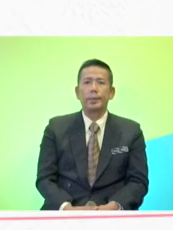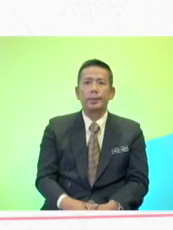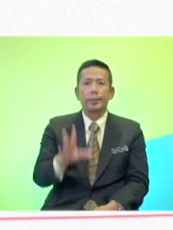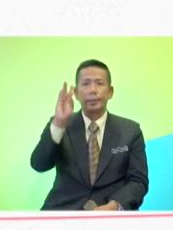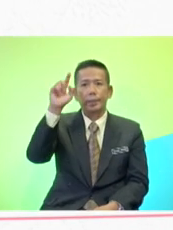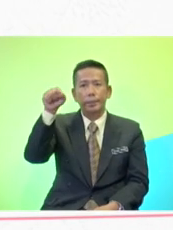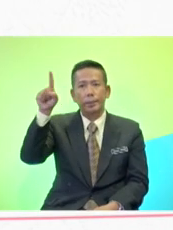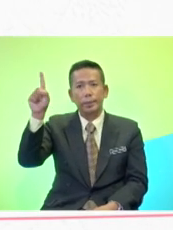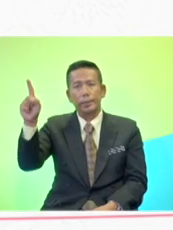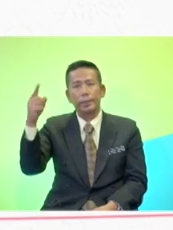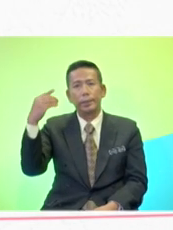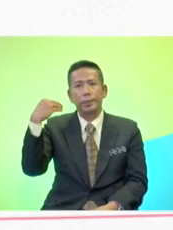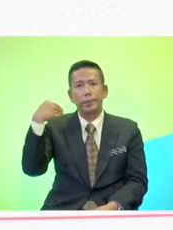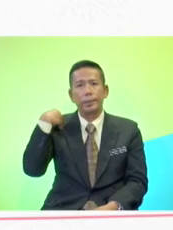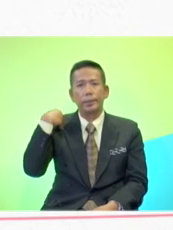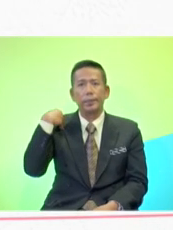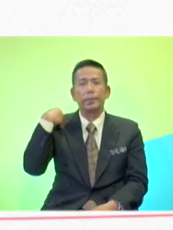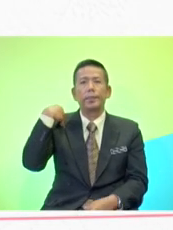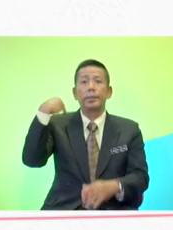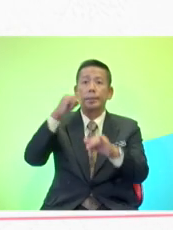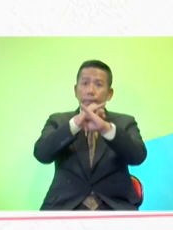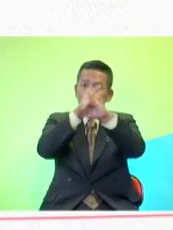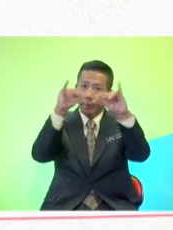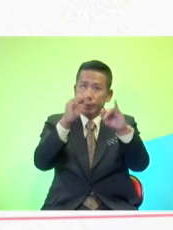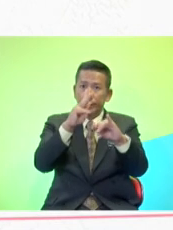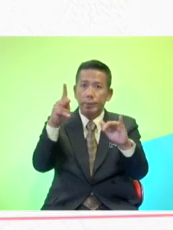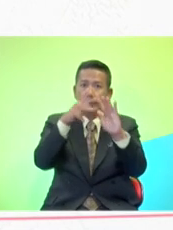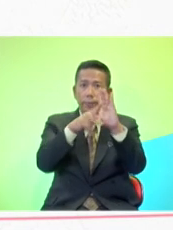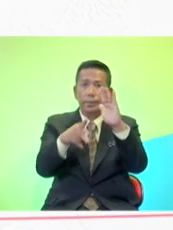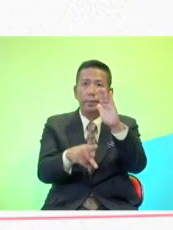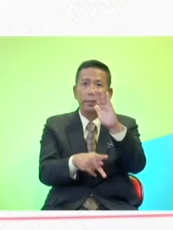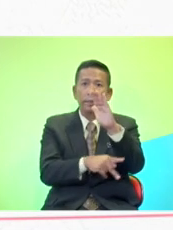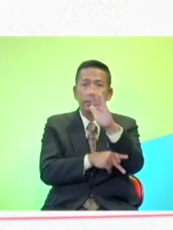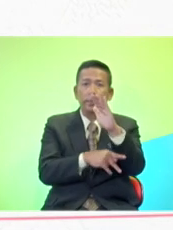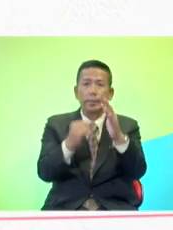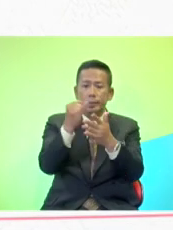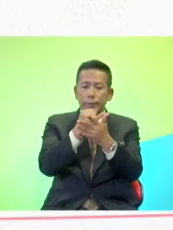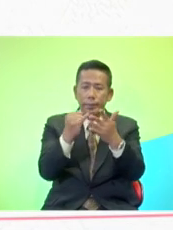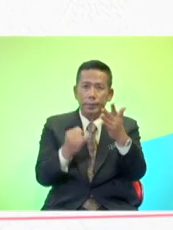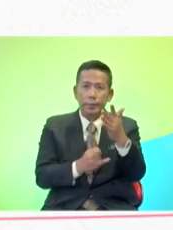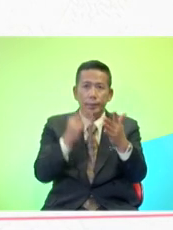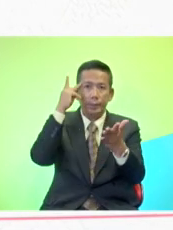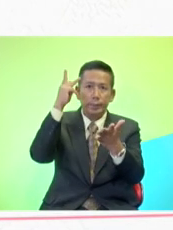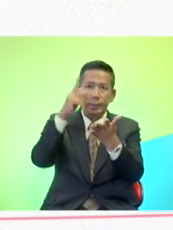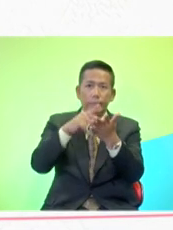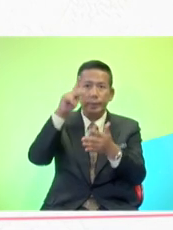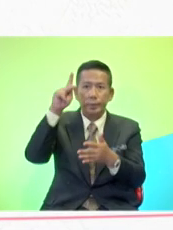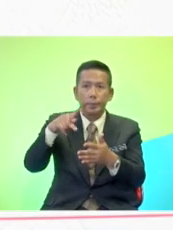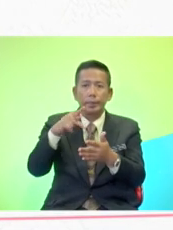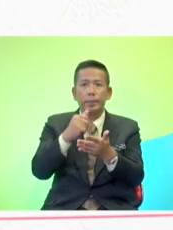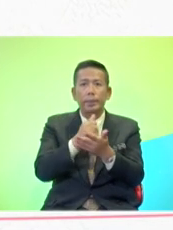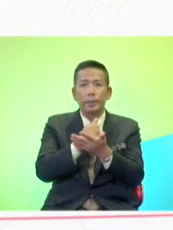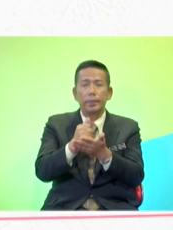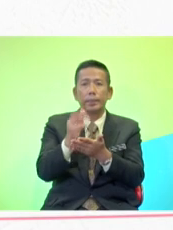akan terkandung yaitu menjelaskan prinsip Oke prinsip asas seni ukiran mengenal pasti adat dan bahan seni